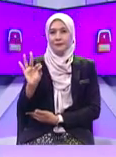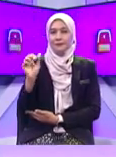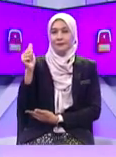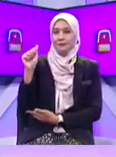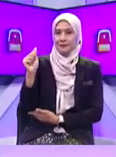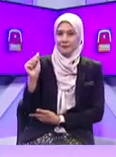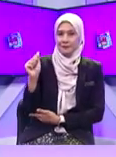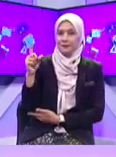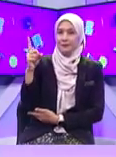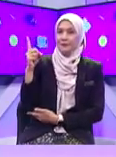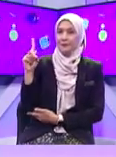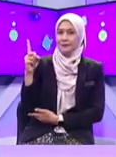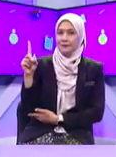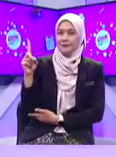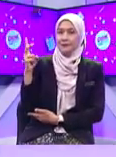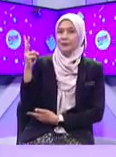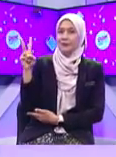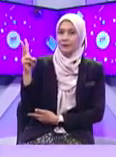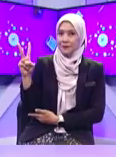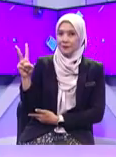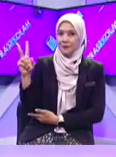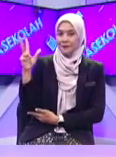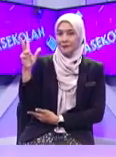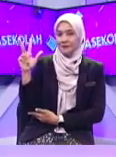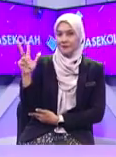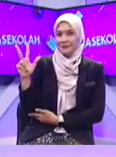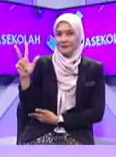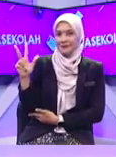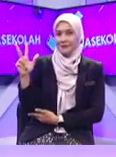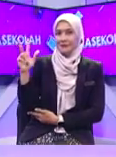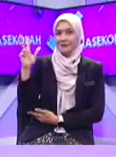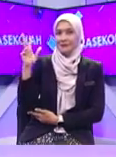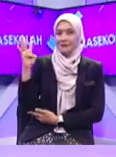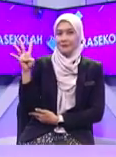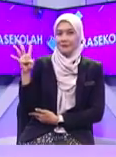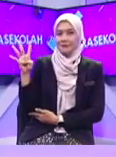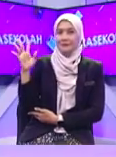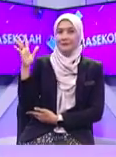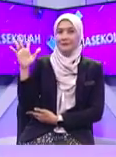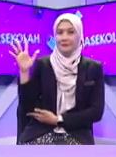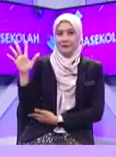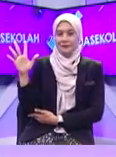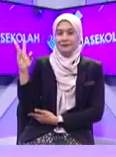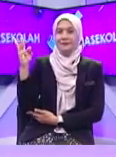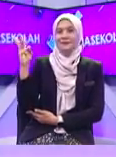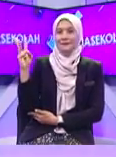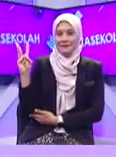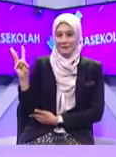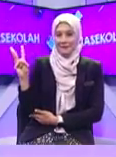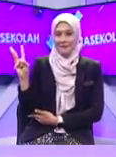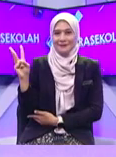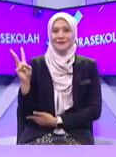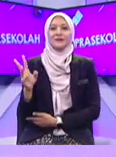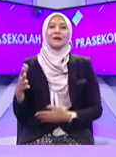10 11 12 13 14 15 dan